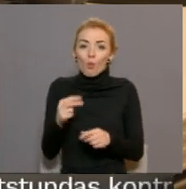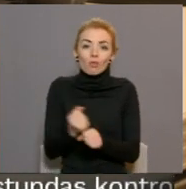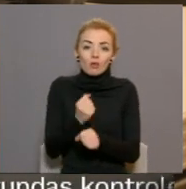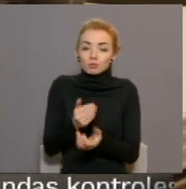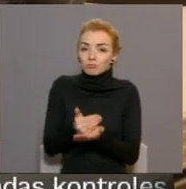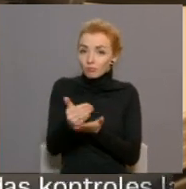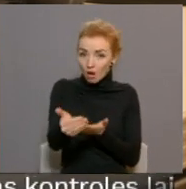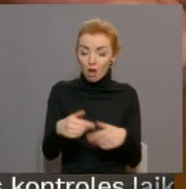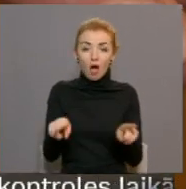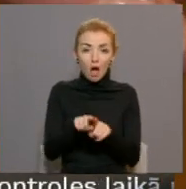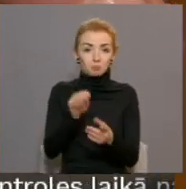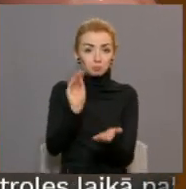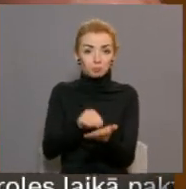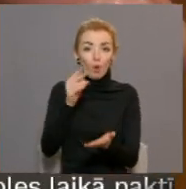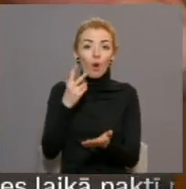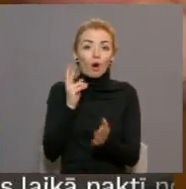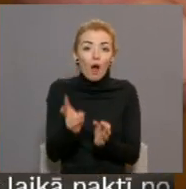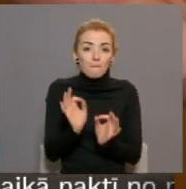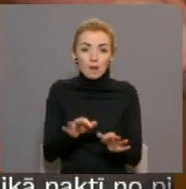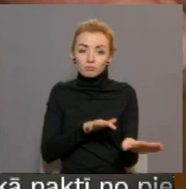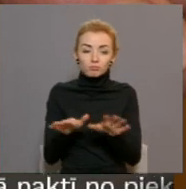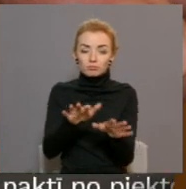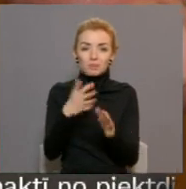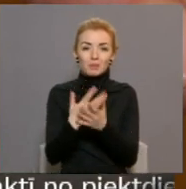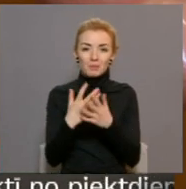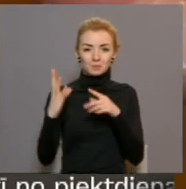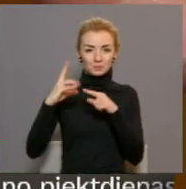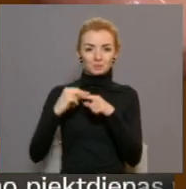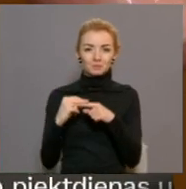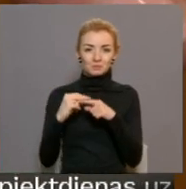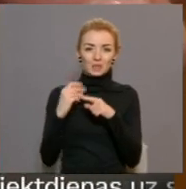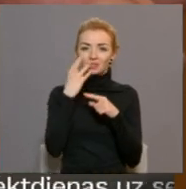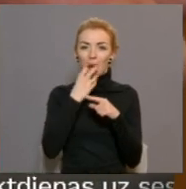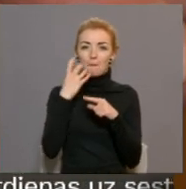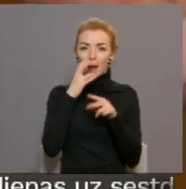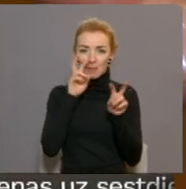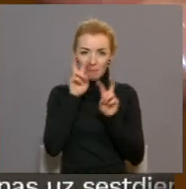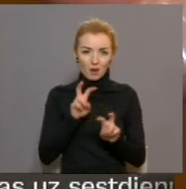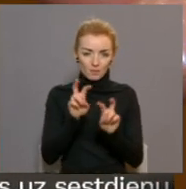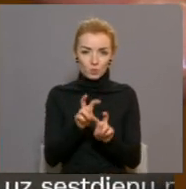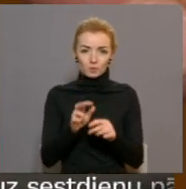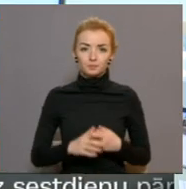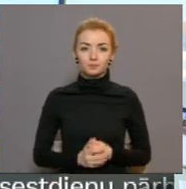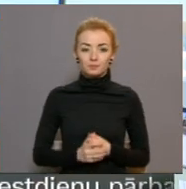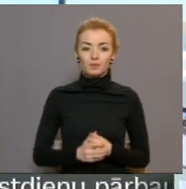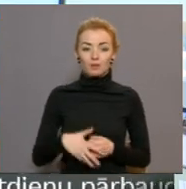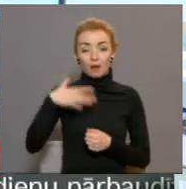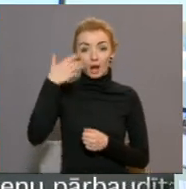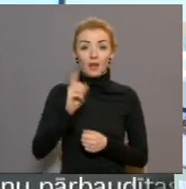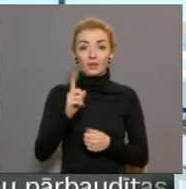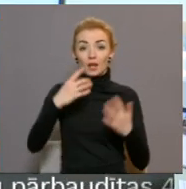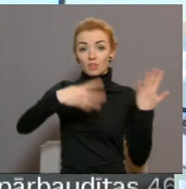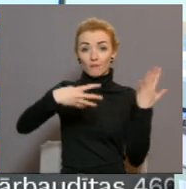noteikts, kā jārīkojas, piemēram, skatot oksimetri jeb skābekļa piesātinājuma rādītājus. Nu, tad, kad ir